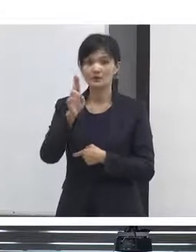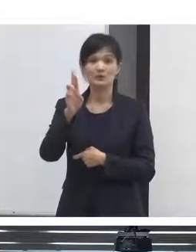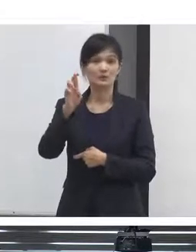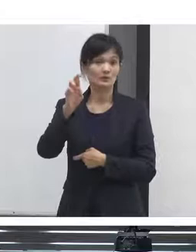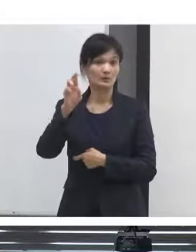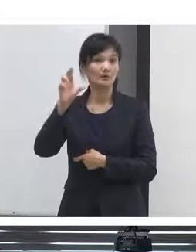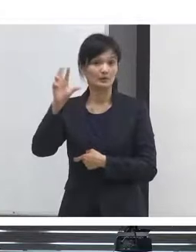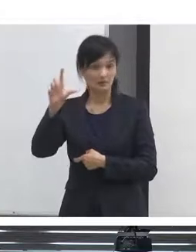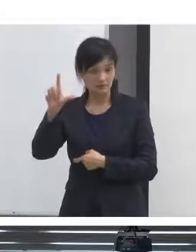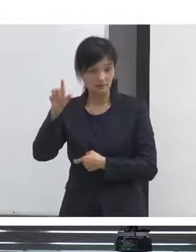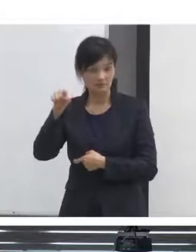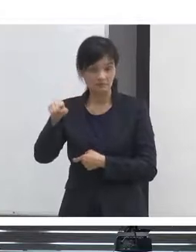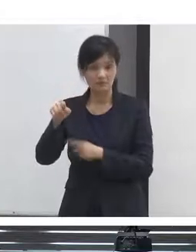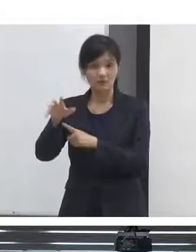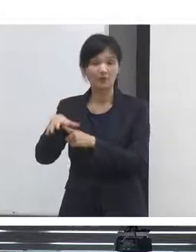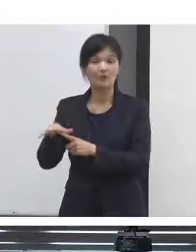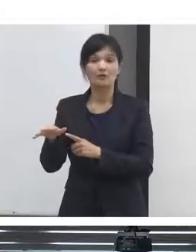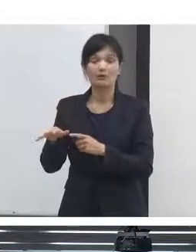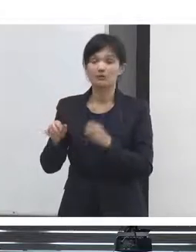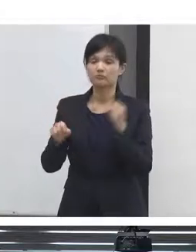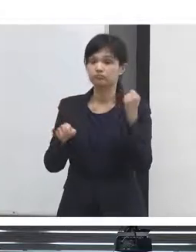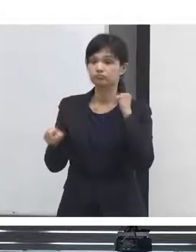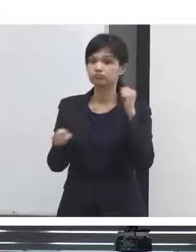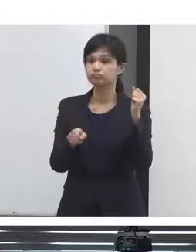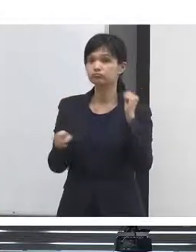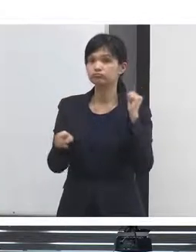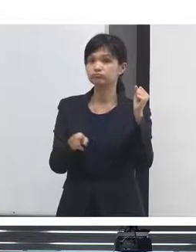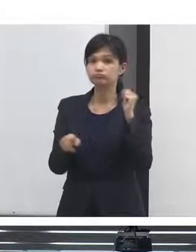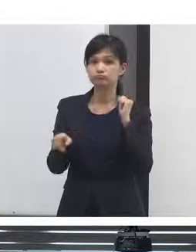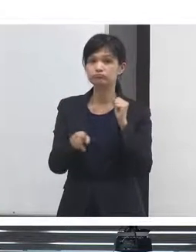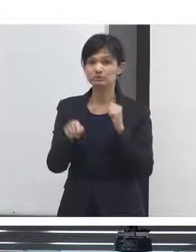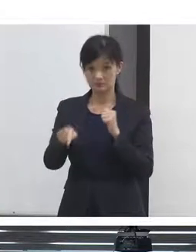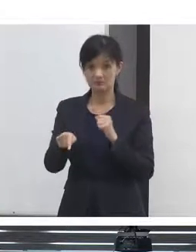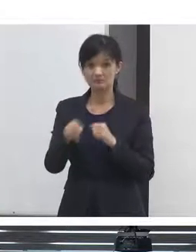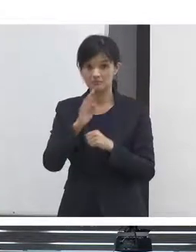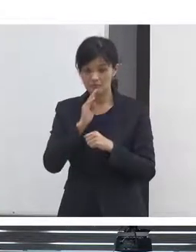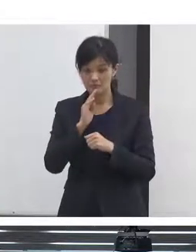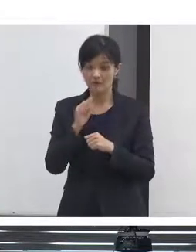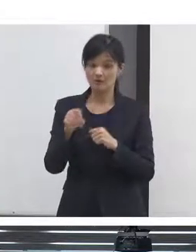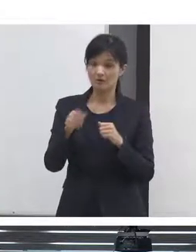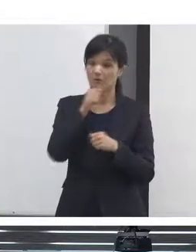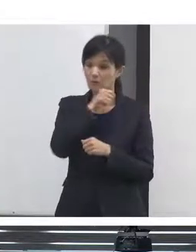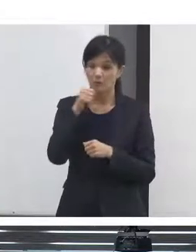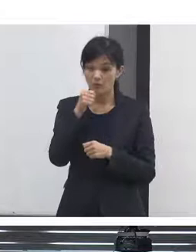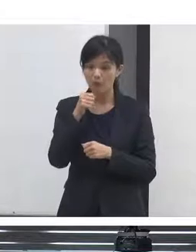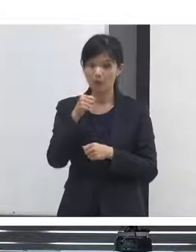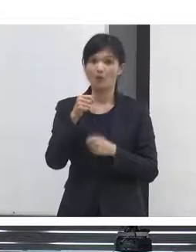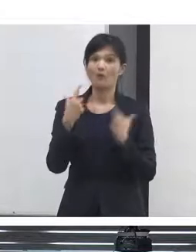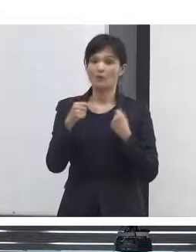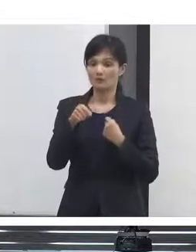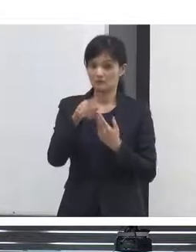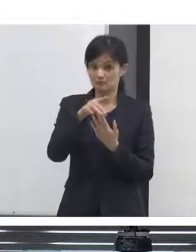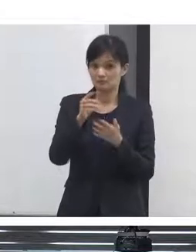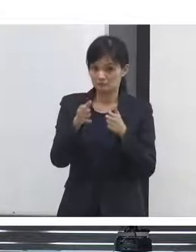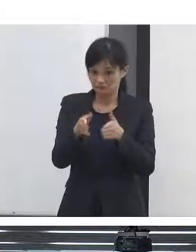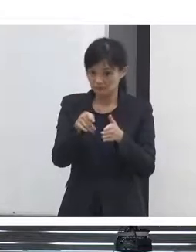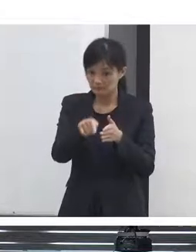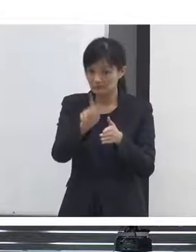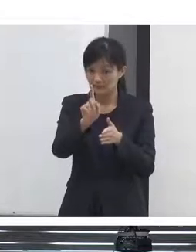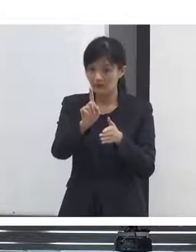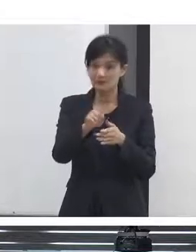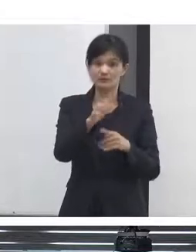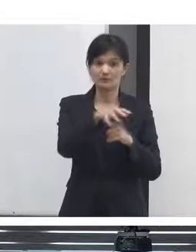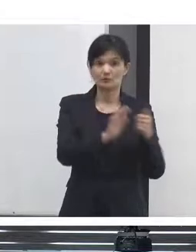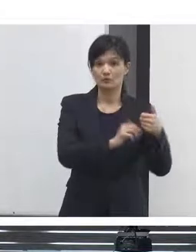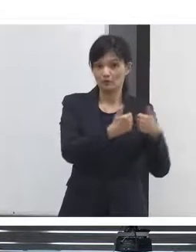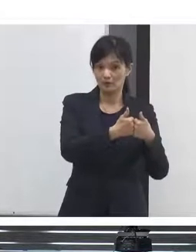述他们施肥的这个动作。那这个施肥动作里面呢，记录了它使用的是这个肥料。那这个肥料呢，在农委会的这个肥料的资料集里